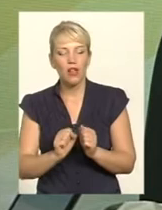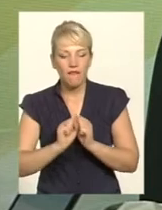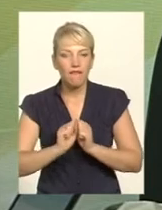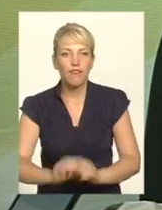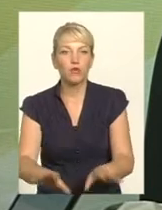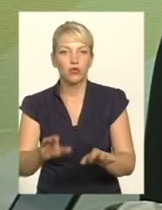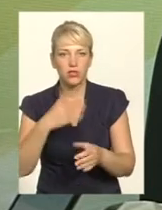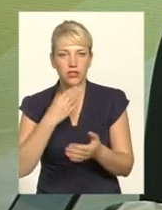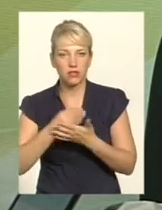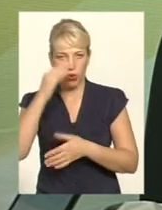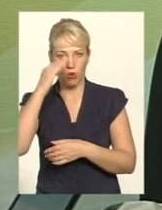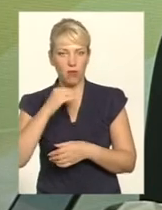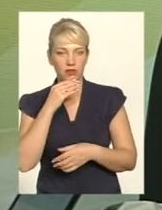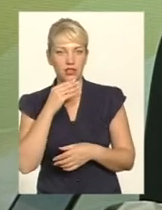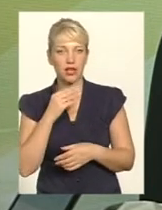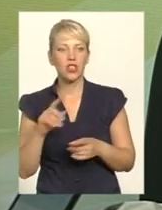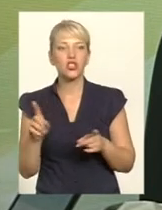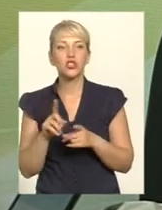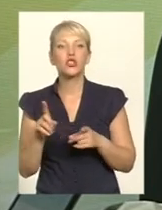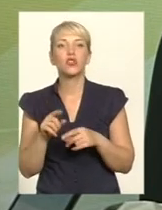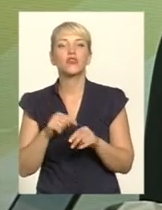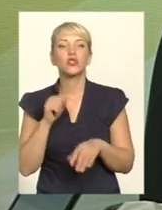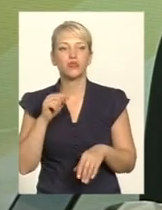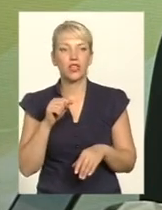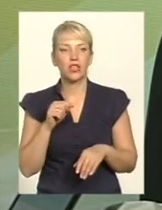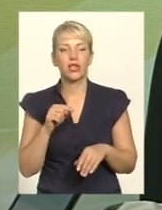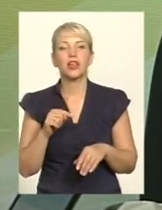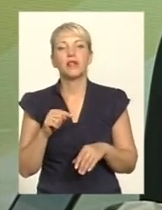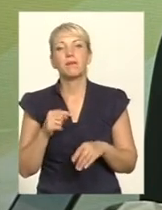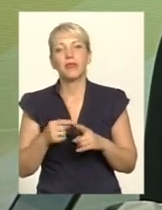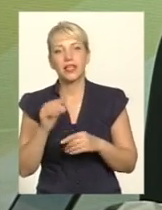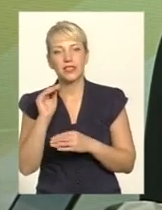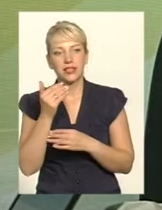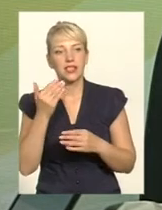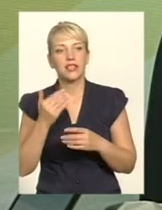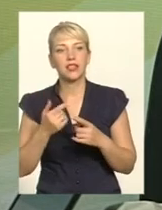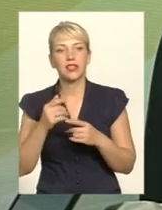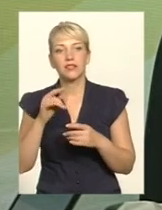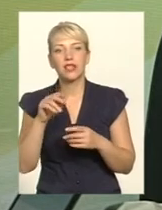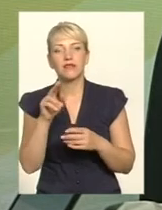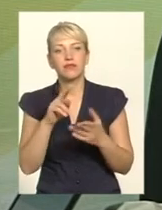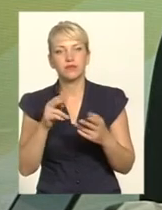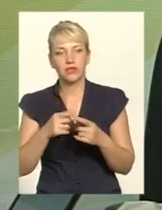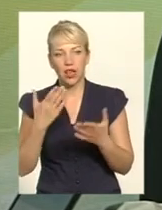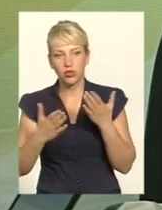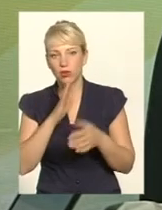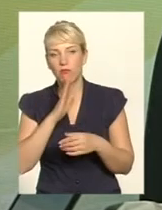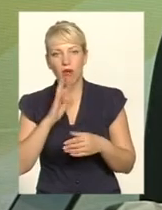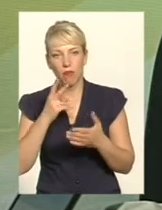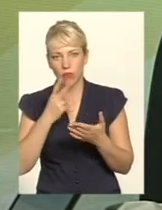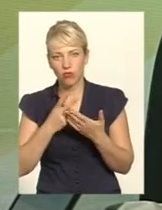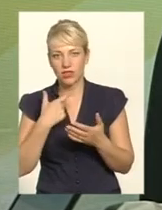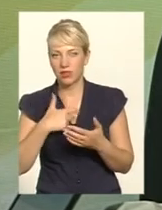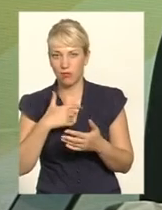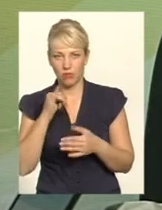мірі дорослішання до матері, заради якої вона відпустила батька? Особливо, якщо мама себе починає проявляти не